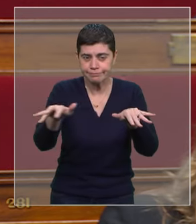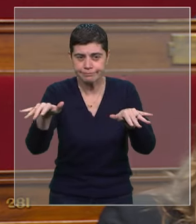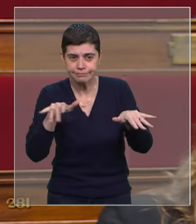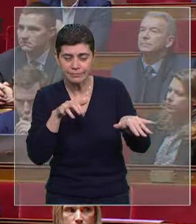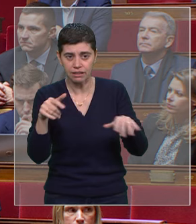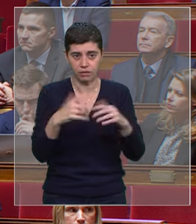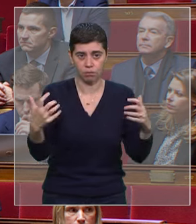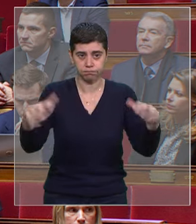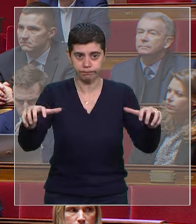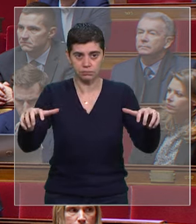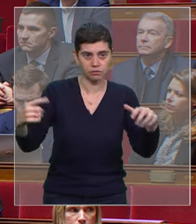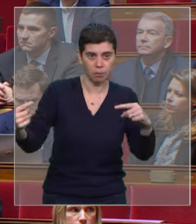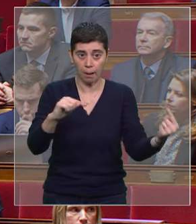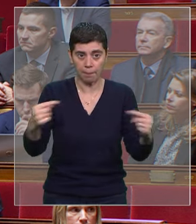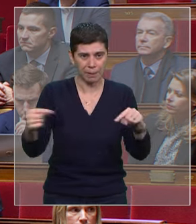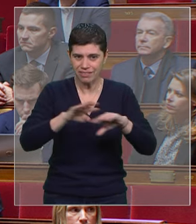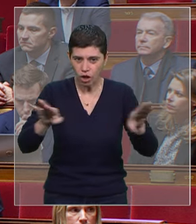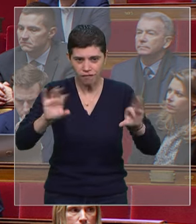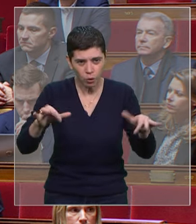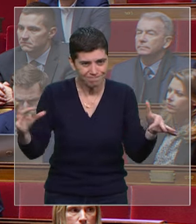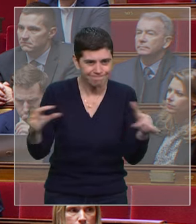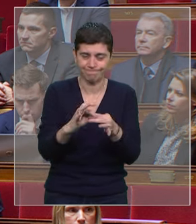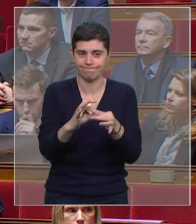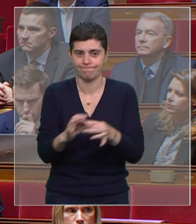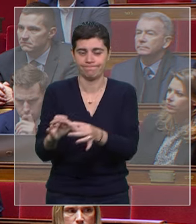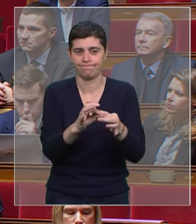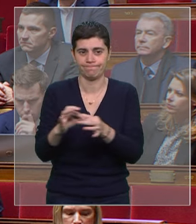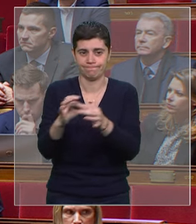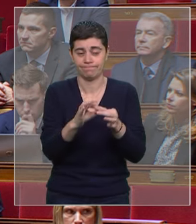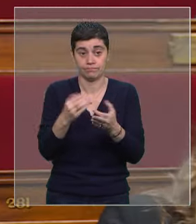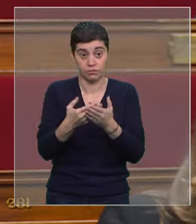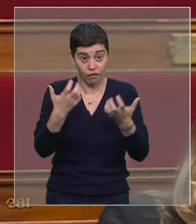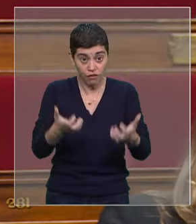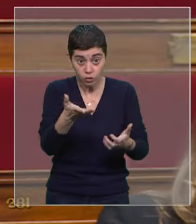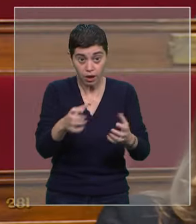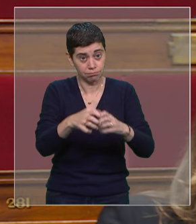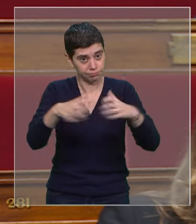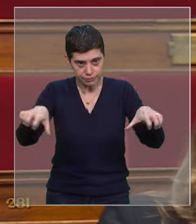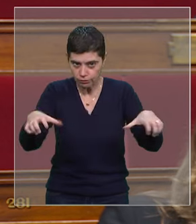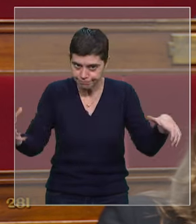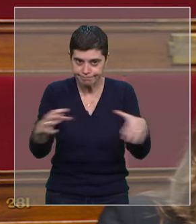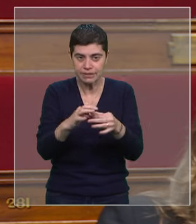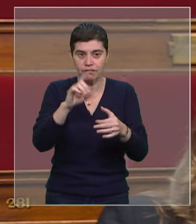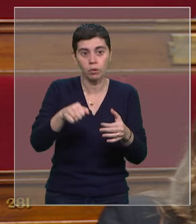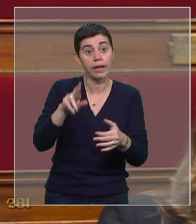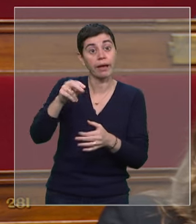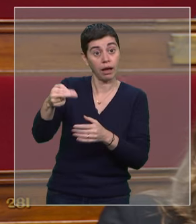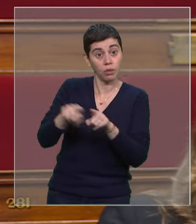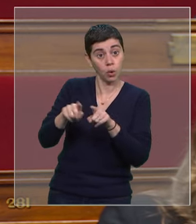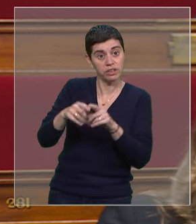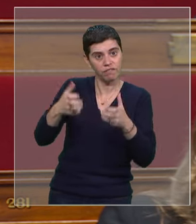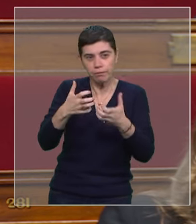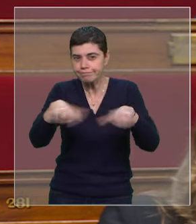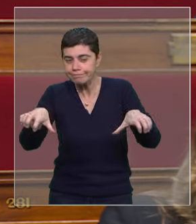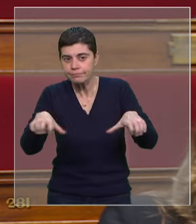face-à-face dans lequel il ne faut pas tomber. Nous opposer les uns aux autres, voilà ce qu'ils recherchent et voilà aussi ce que nous propose le RN. Quand on nous dit